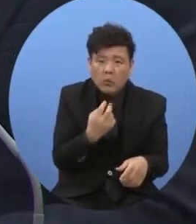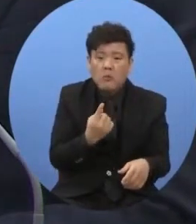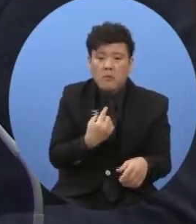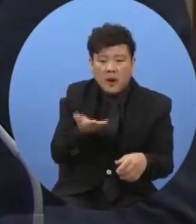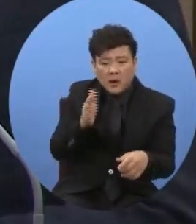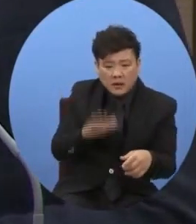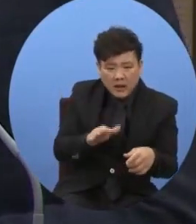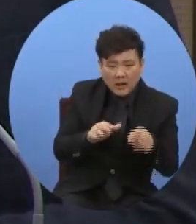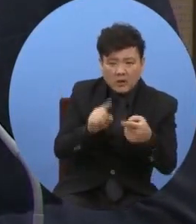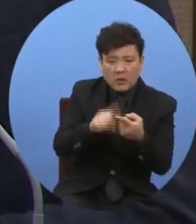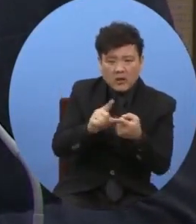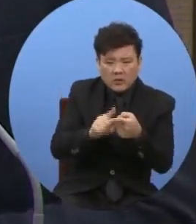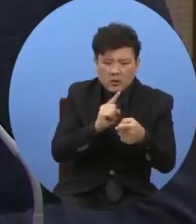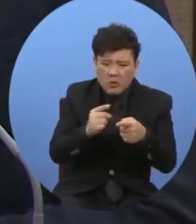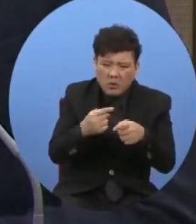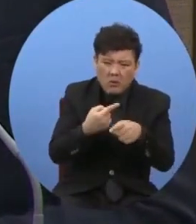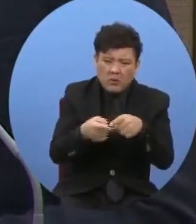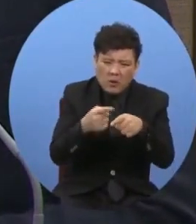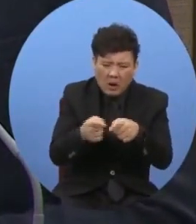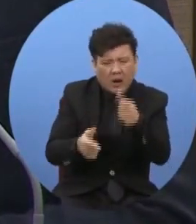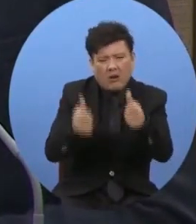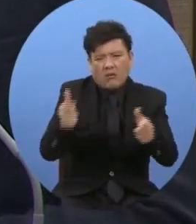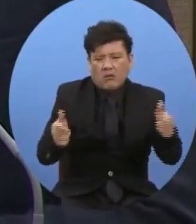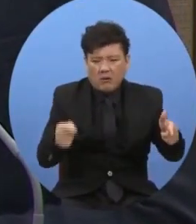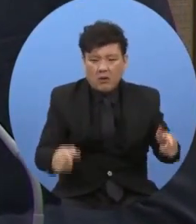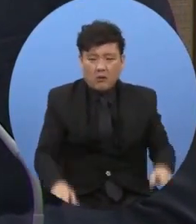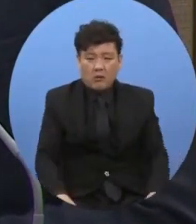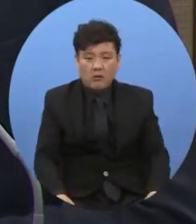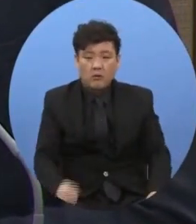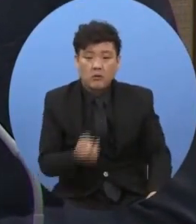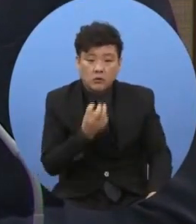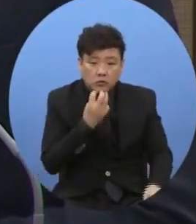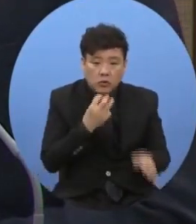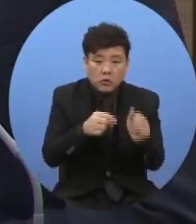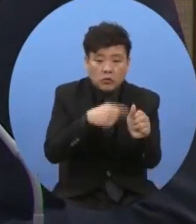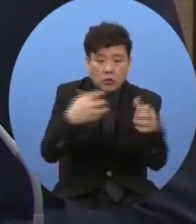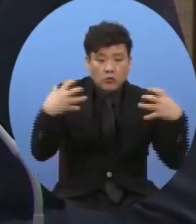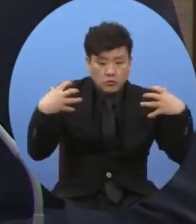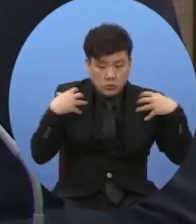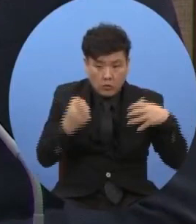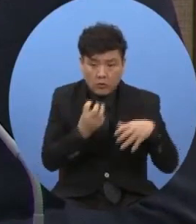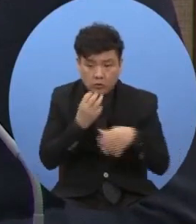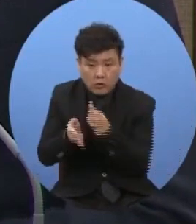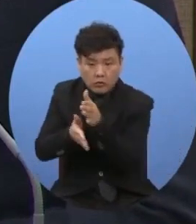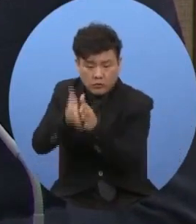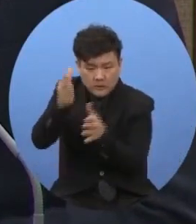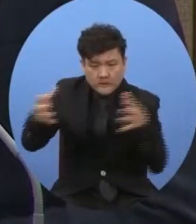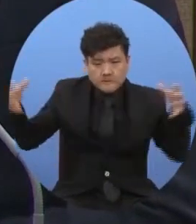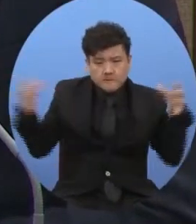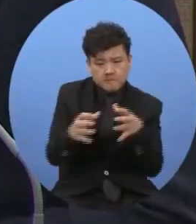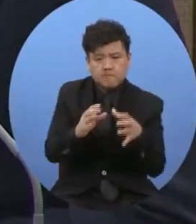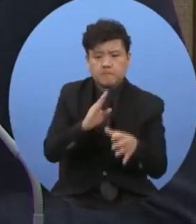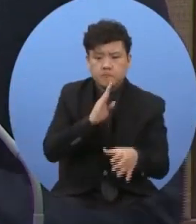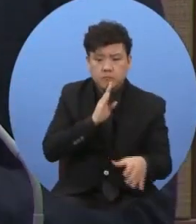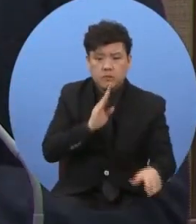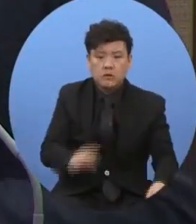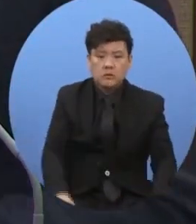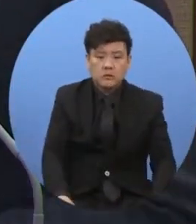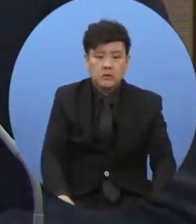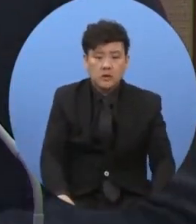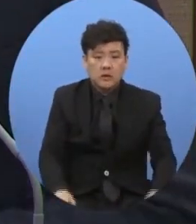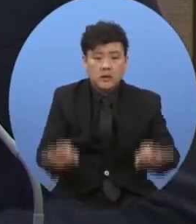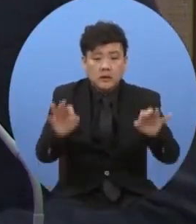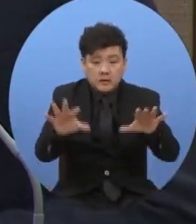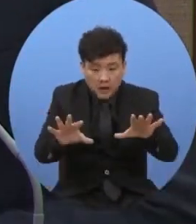것은 공간과 인력 문제에 있어가지고 서울시 교육청과 서울시가 힘을 합쳐야 되는 것은 분명한 것 같습니다. 잠깐만 자리로